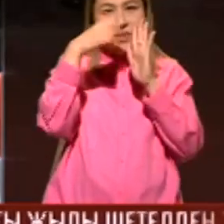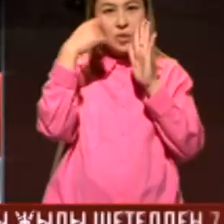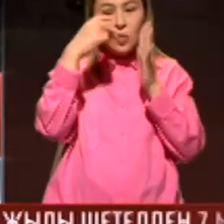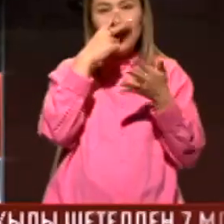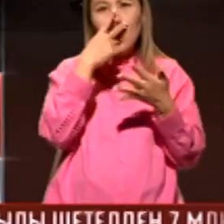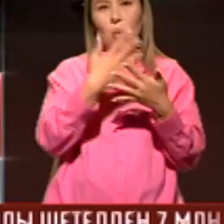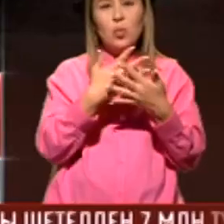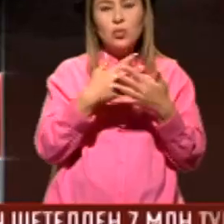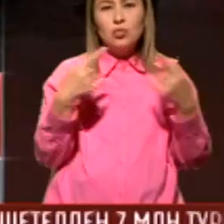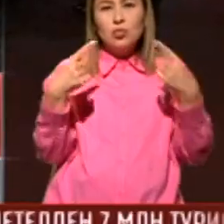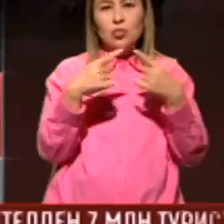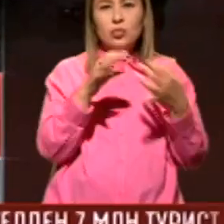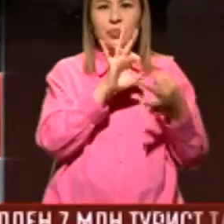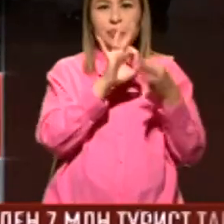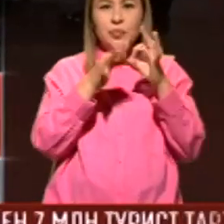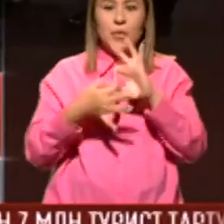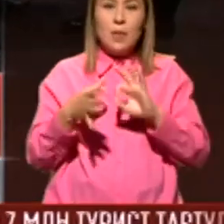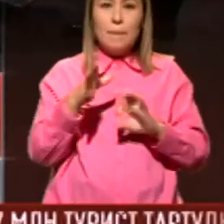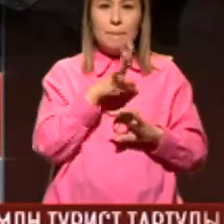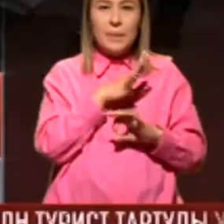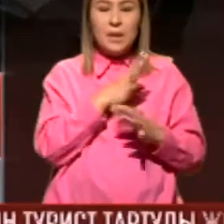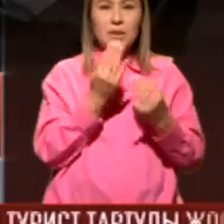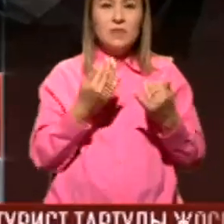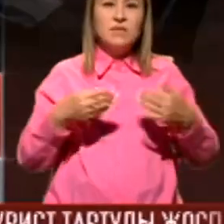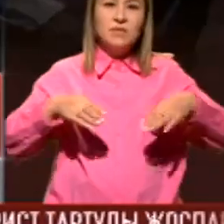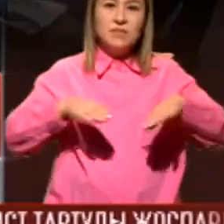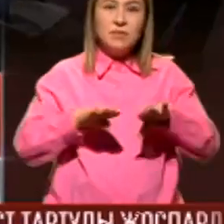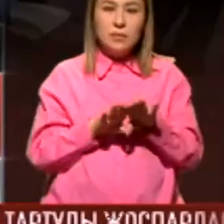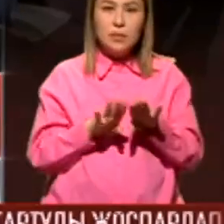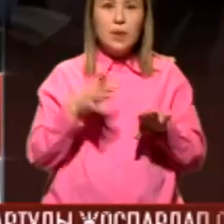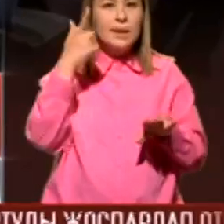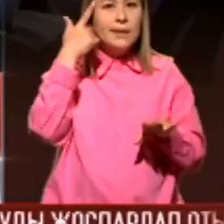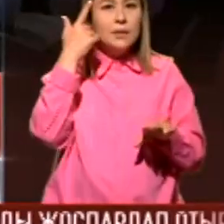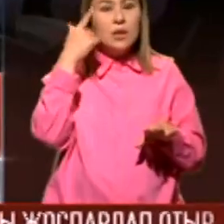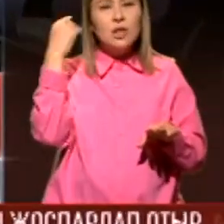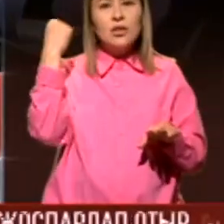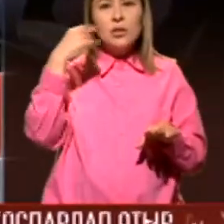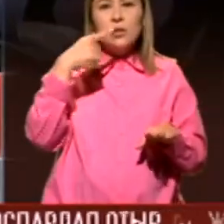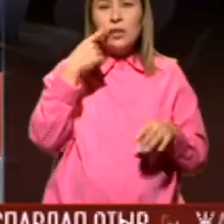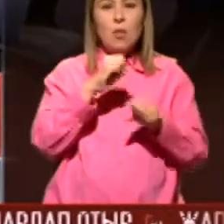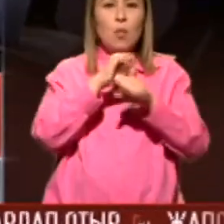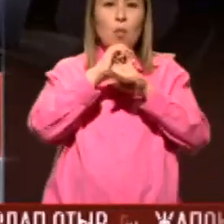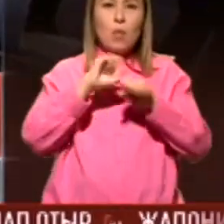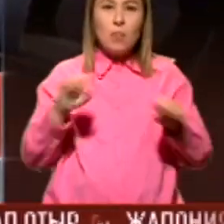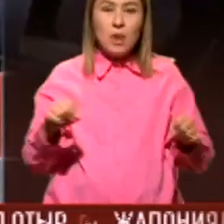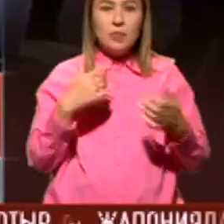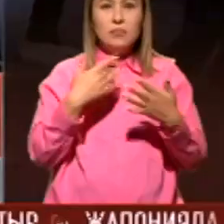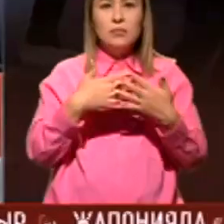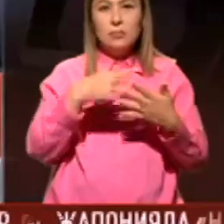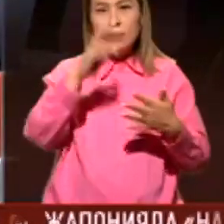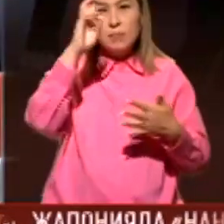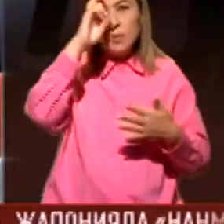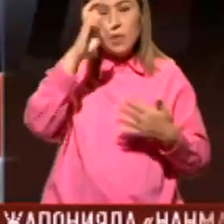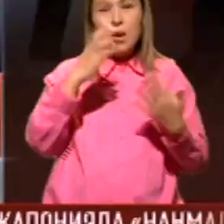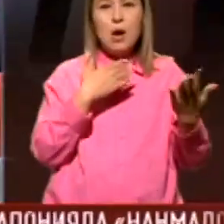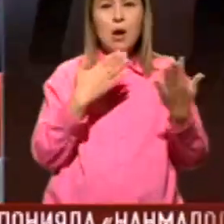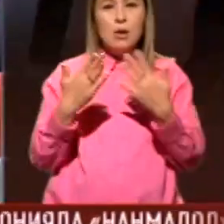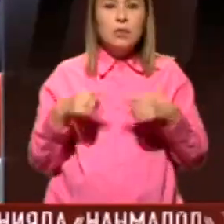ғой. Тәжікше қырғап жатыр. Яғни бұны тек қана қырғыз бен тәжік деп айтуға болмайды. Дәл осы мемлекетаралық